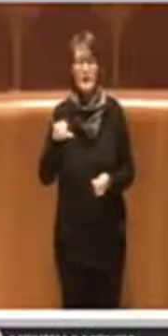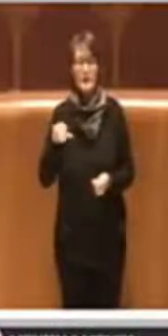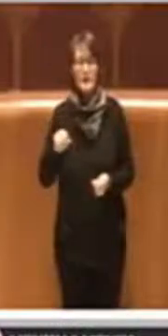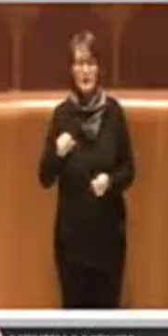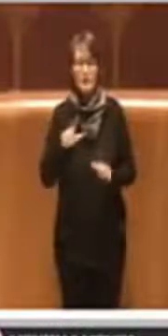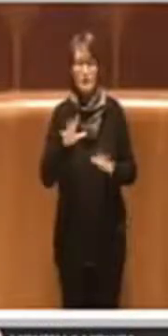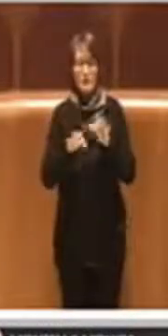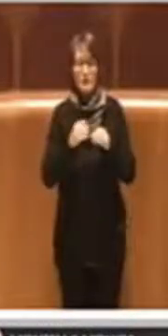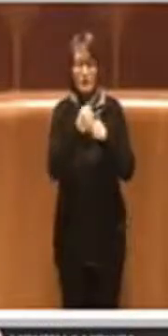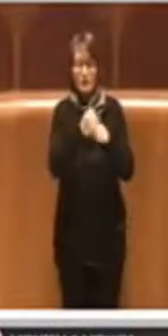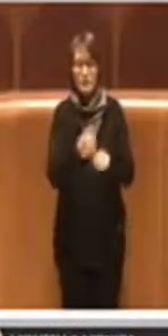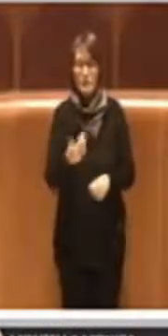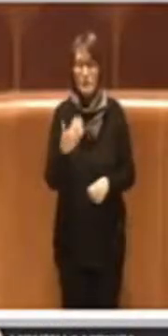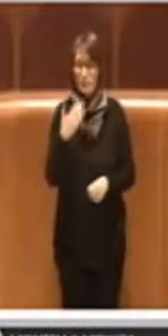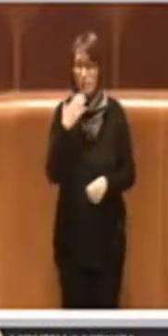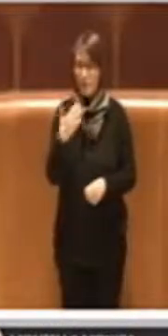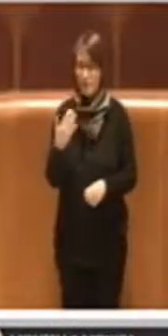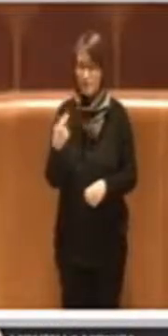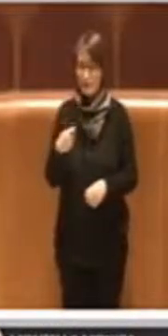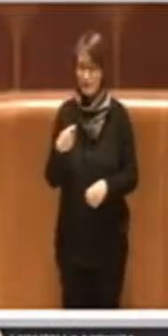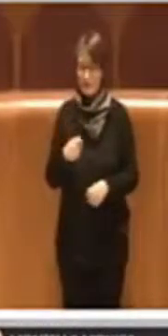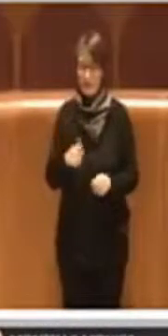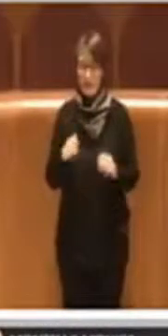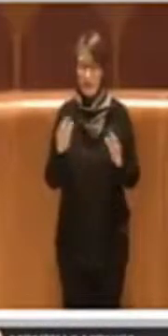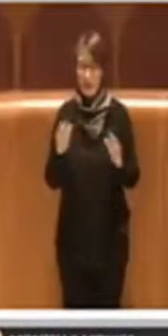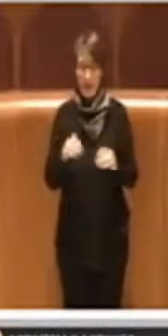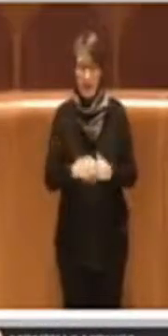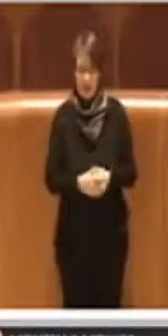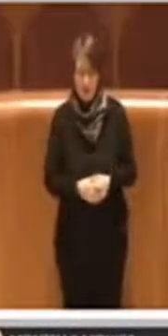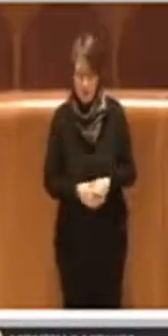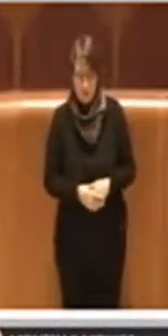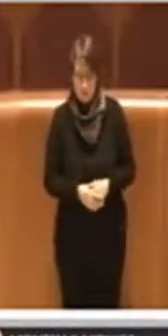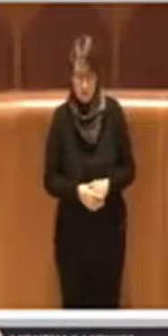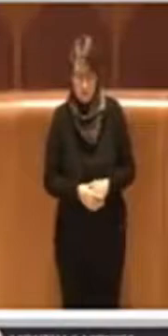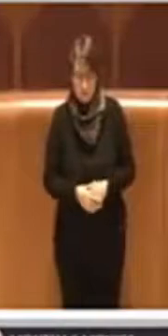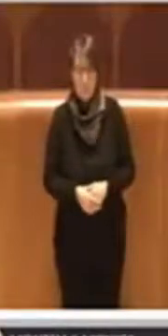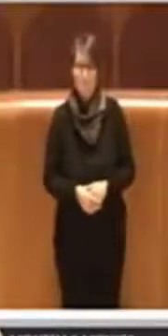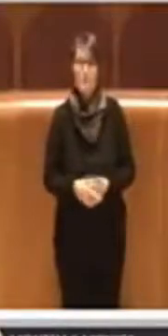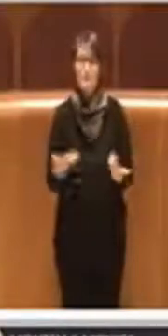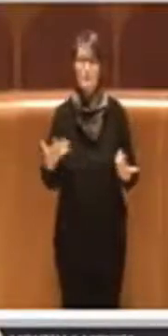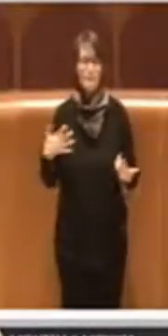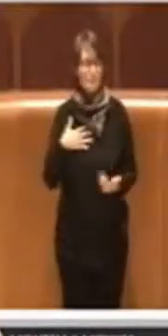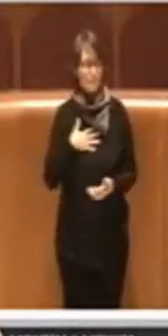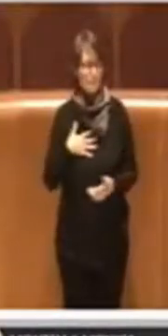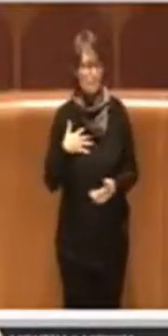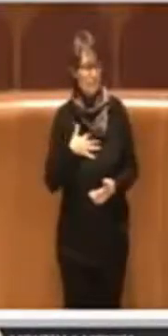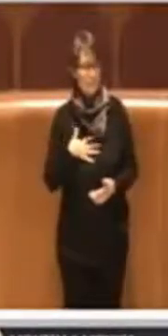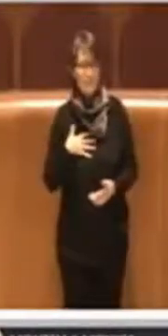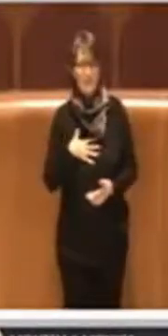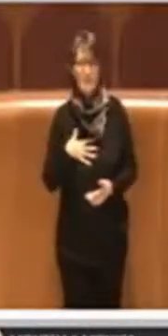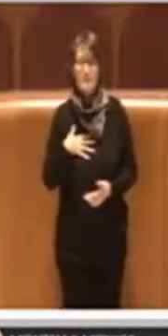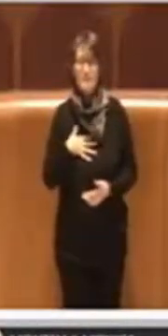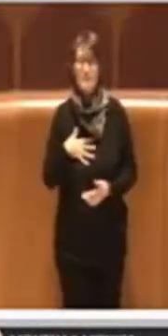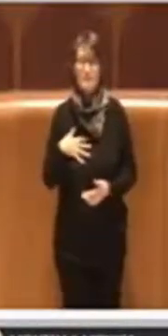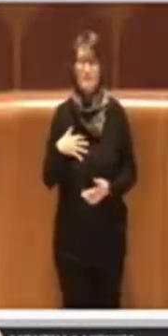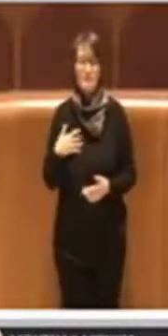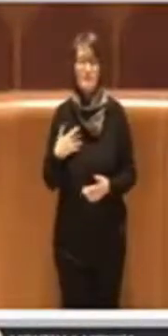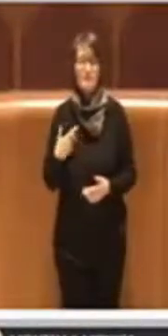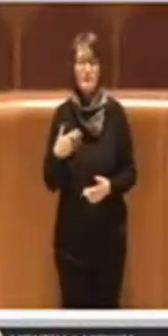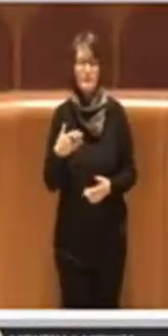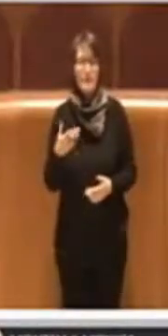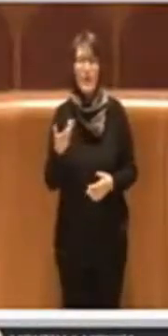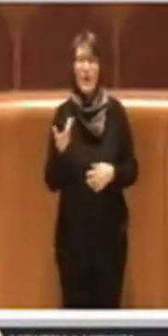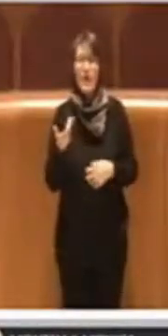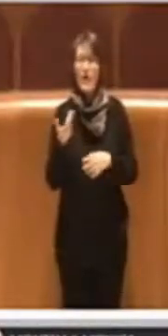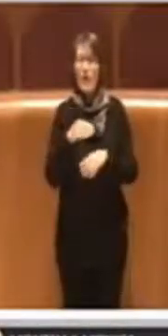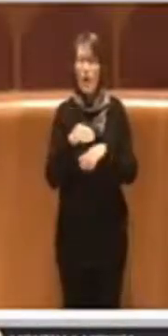Sì, grazie Presidente. Allora, raccolgo con piacere tutte le osservazioni degli